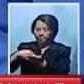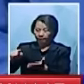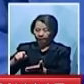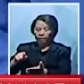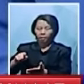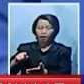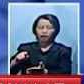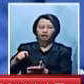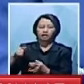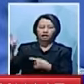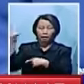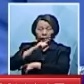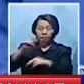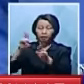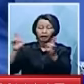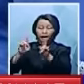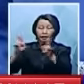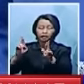hadapan.